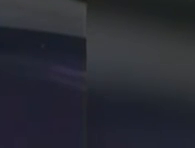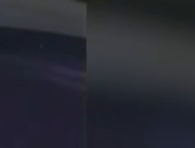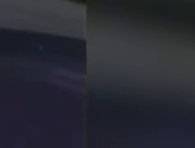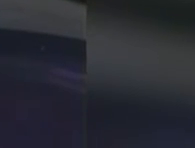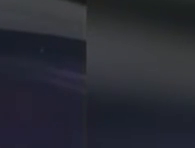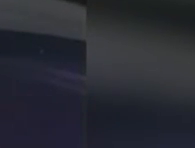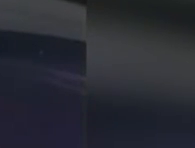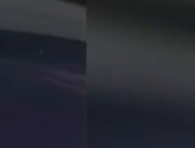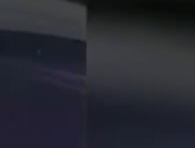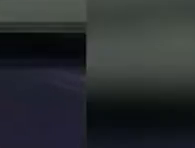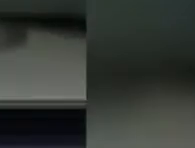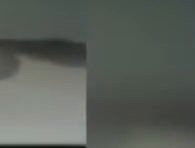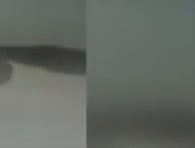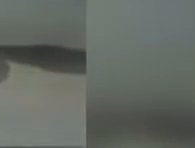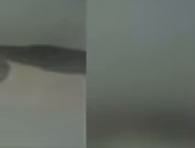растворяется.